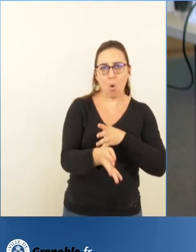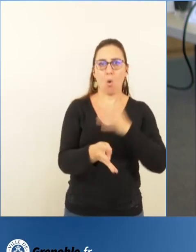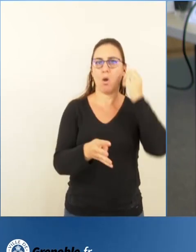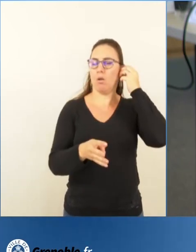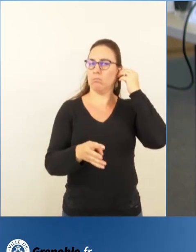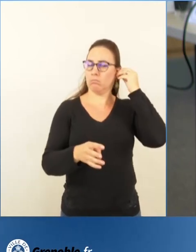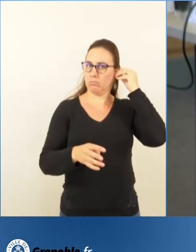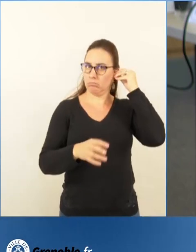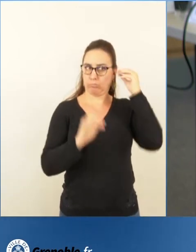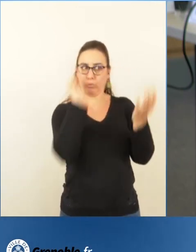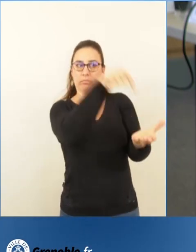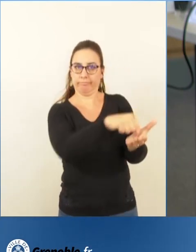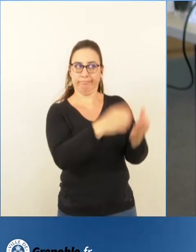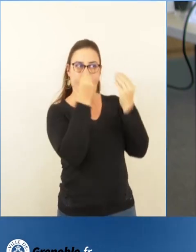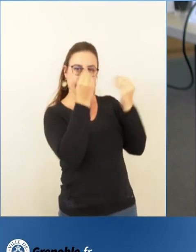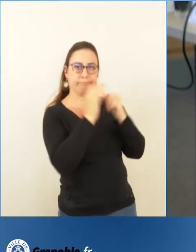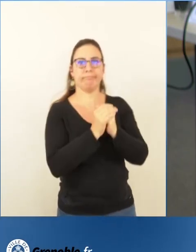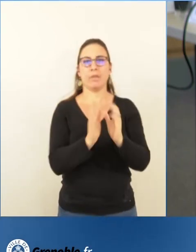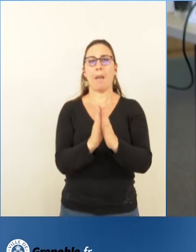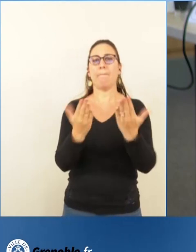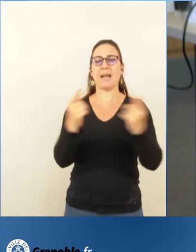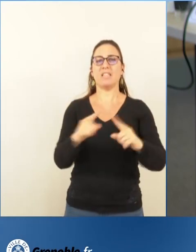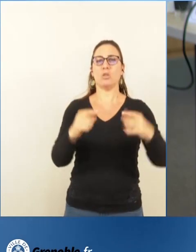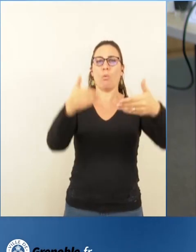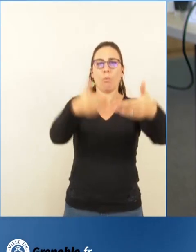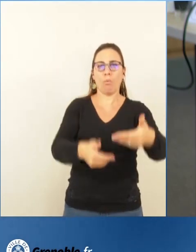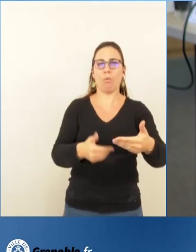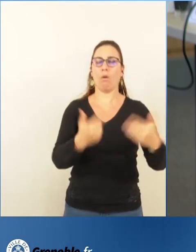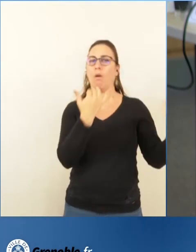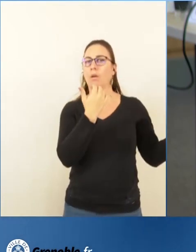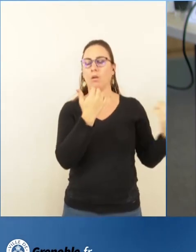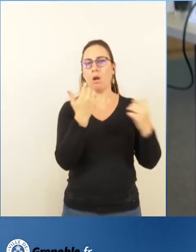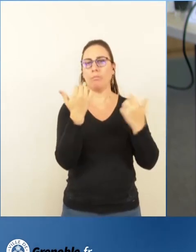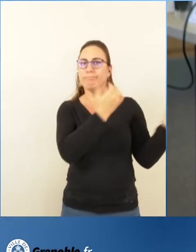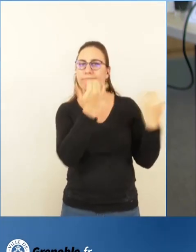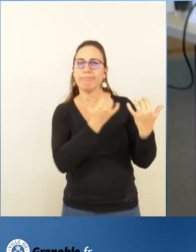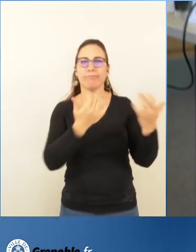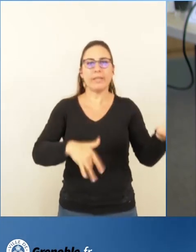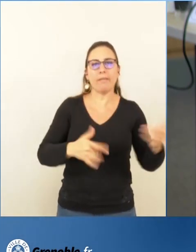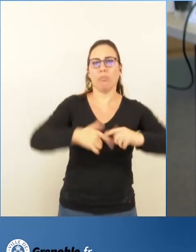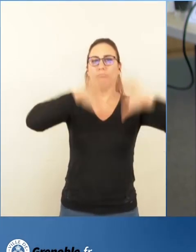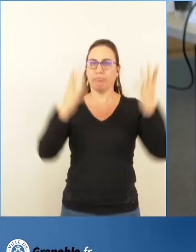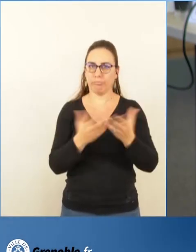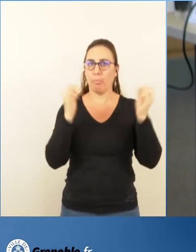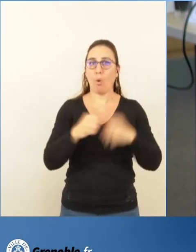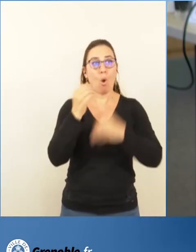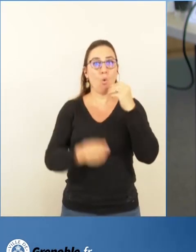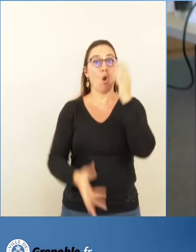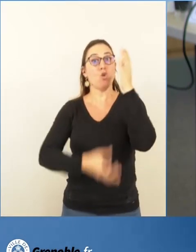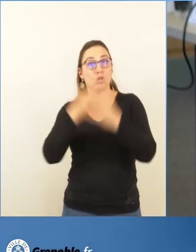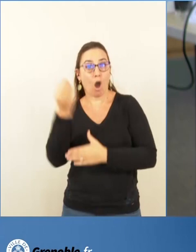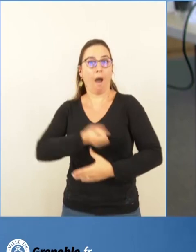aux locaux mais aussi les partitions la mise à disposition d'instruments de tenues de danse etc et les sorties culturelles inhérentes à une pratique